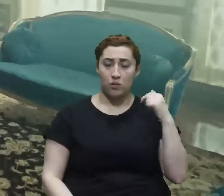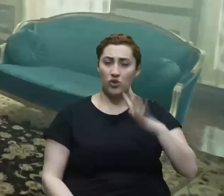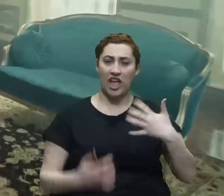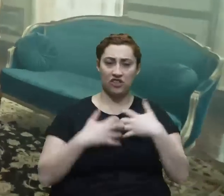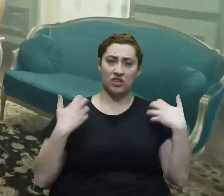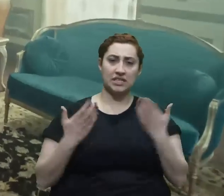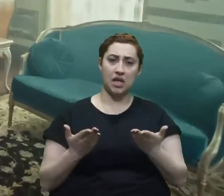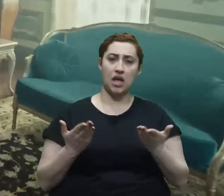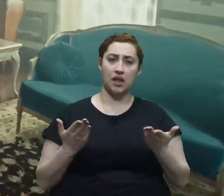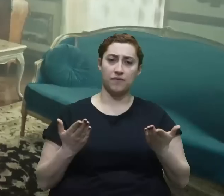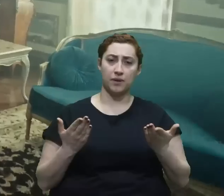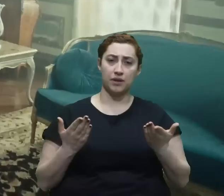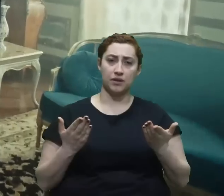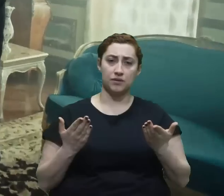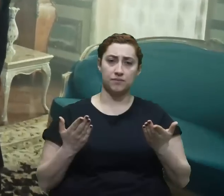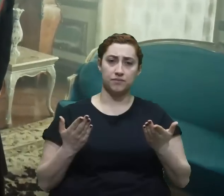Bu ne cüret?